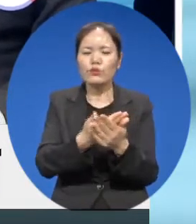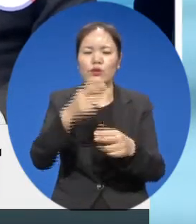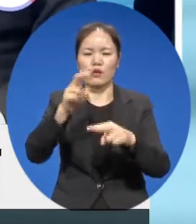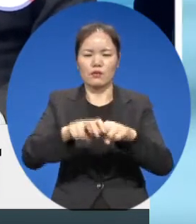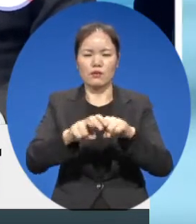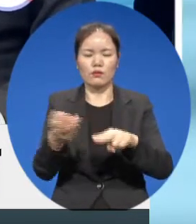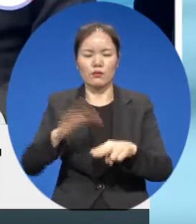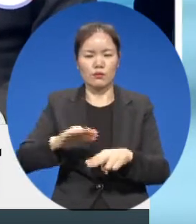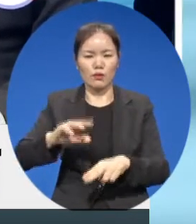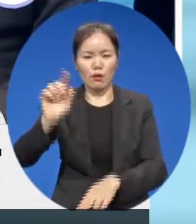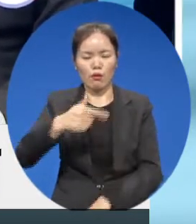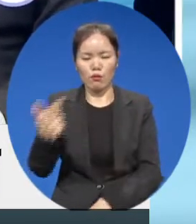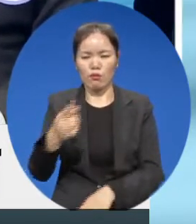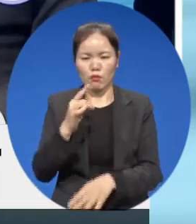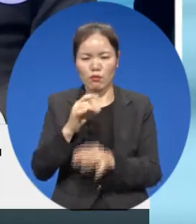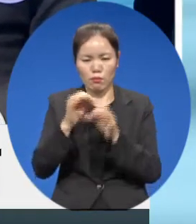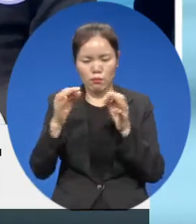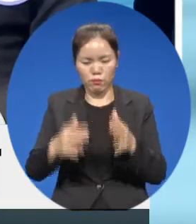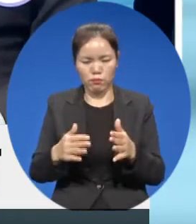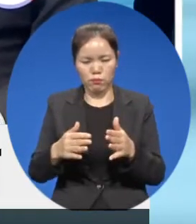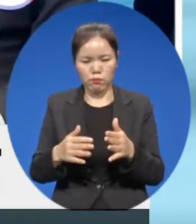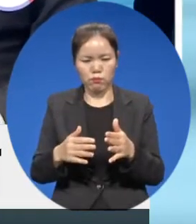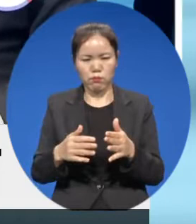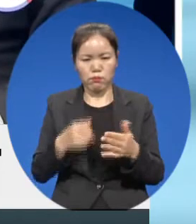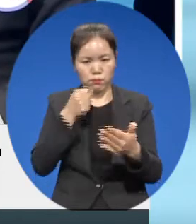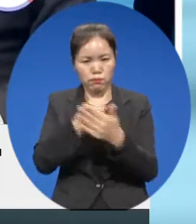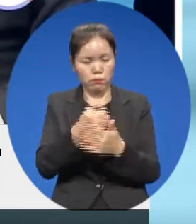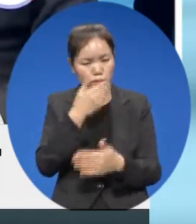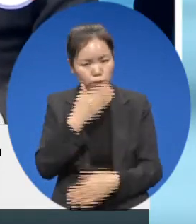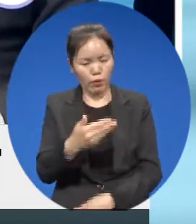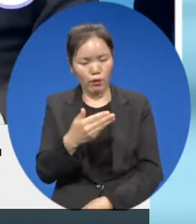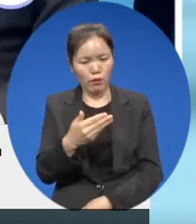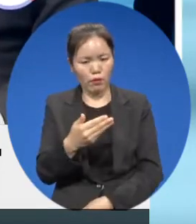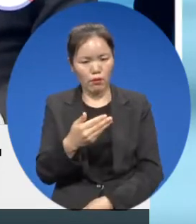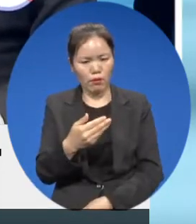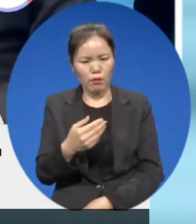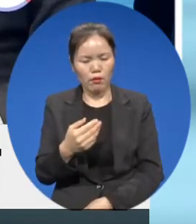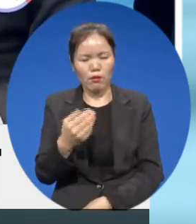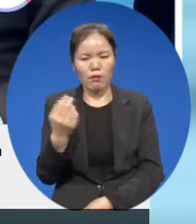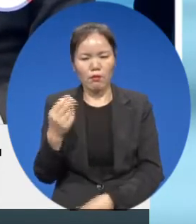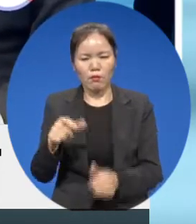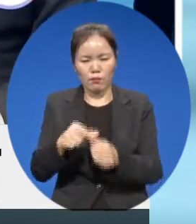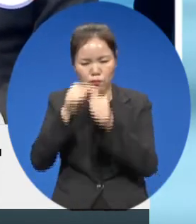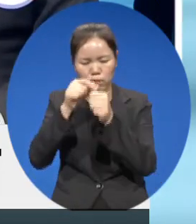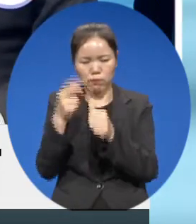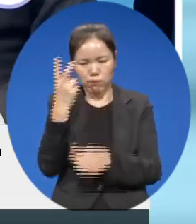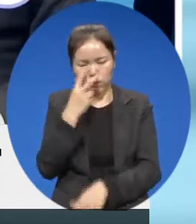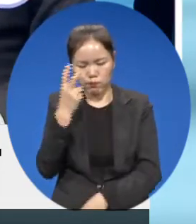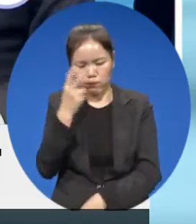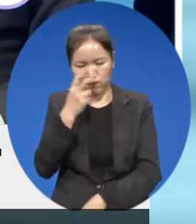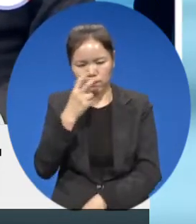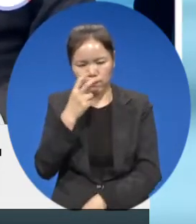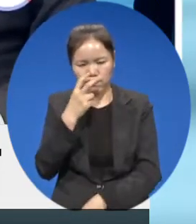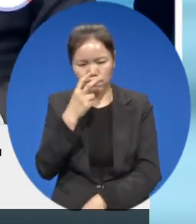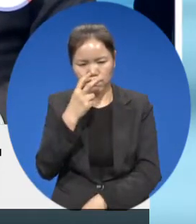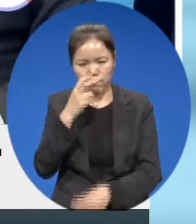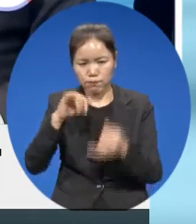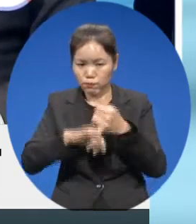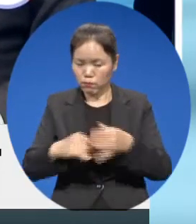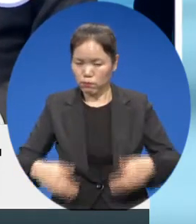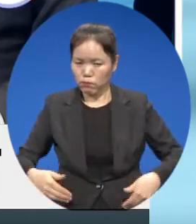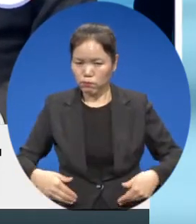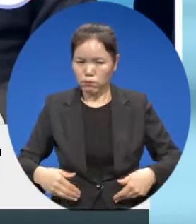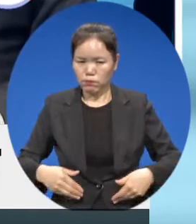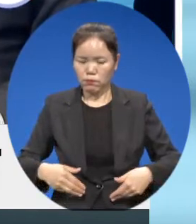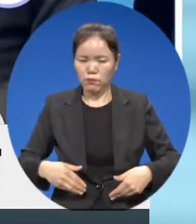임명이 되는건가 청와대에서 충분한 이사 검증절차를 거쳐 않나 이런 의문에 개인적으로 많이 들거든요 아무리 인사청문회 거치지 않는 자리에 다 해도